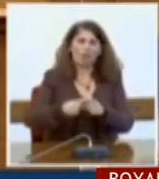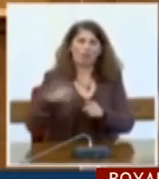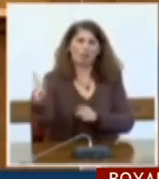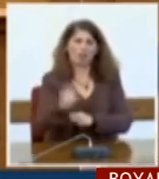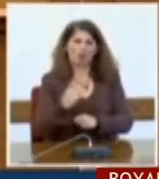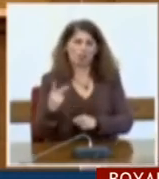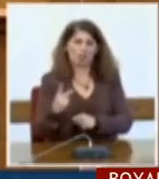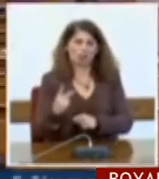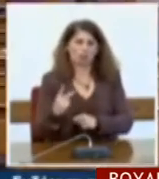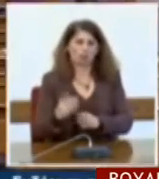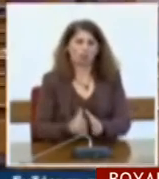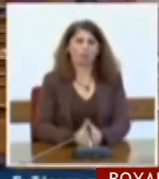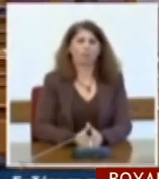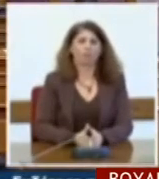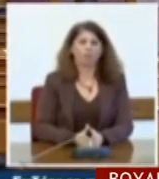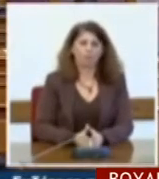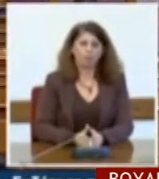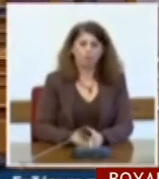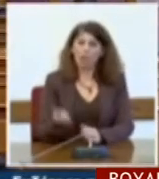Και έρχομαι τώρα στο τέταρτο